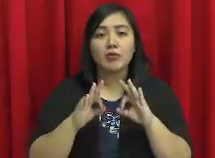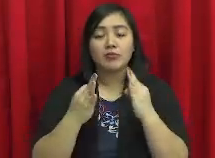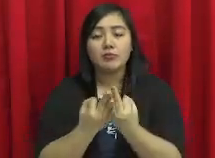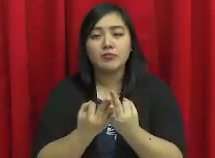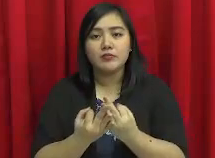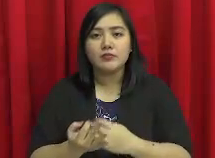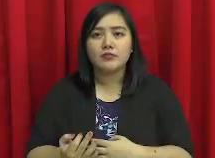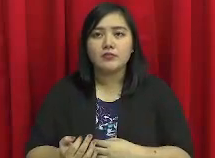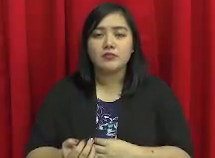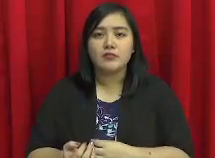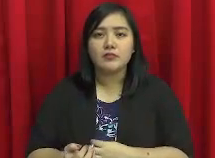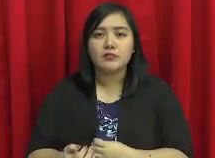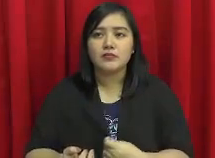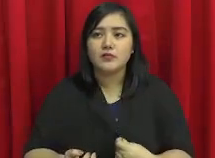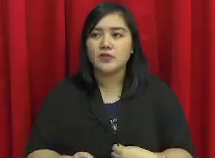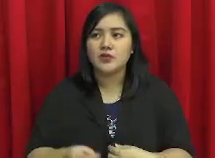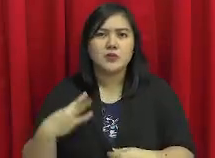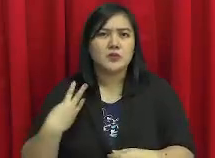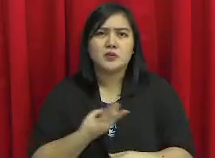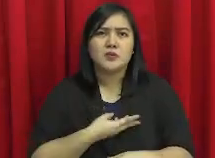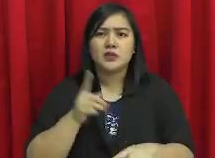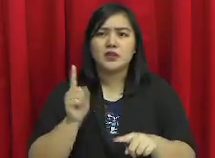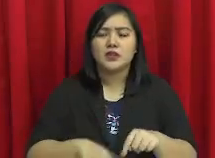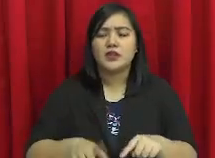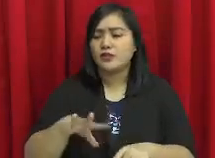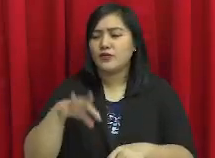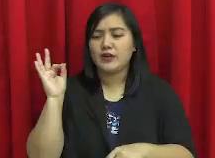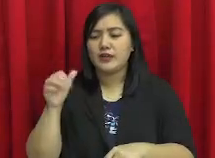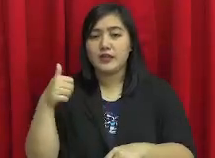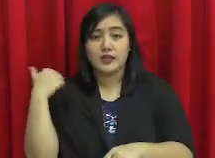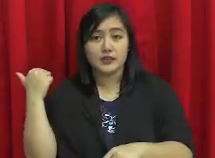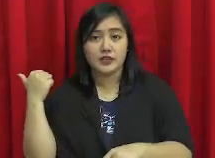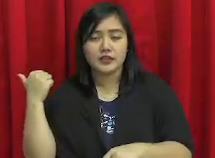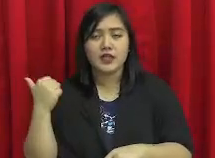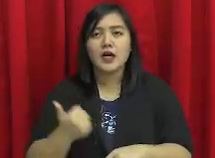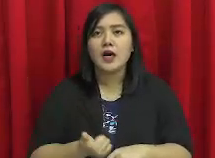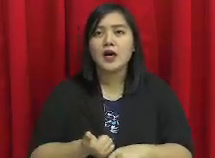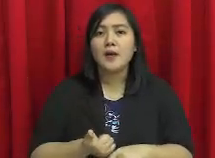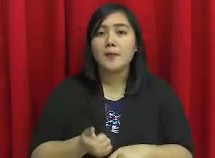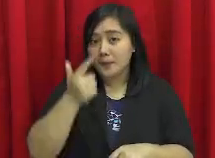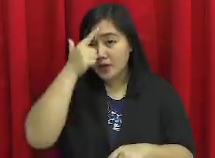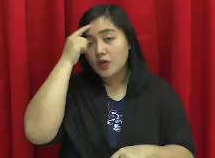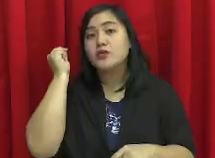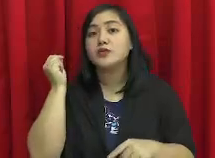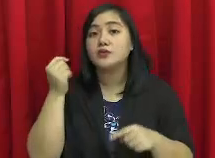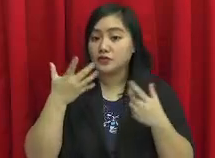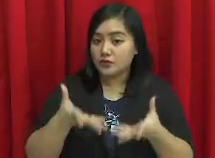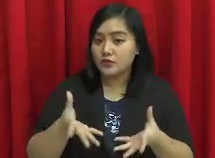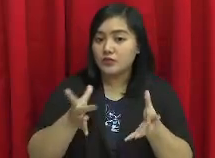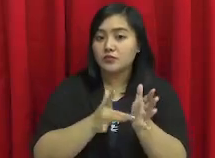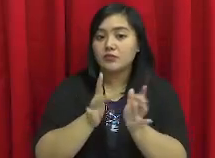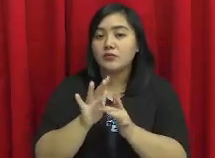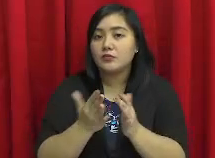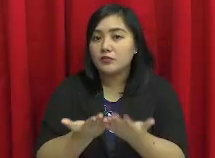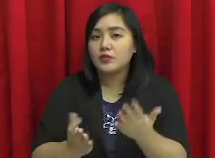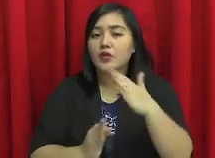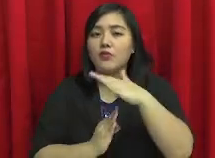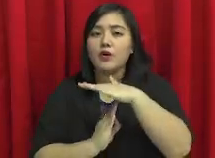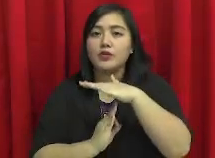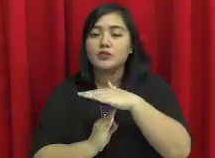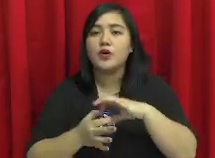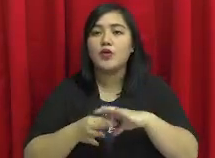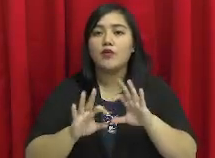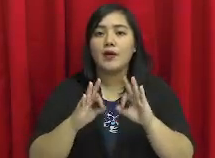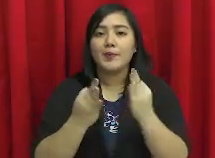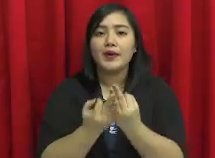na tayo pwedeng maghanap pa ng iba. Ito na yung pundasyon ng pagpapamilya. Yeah. At ang pinaka-author ng pamilya, walang iba kundi ang